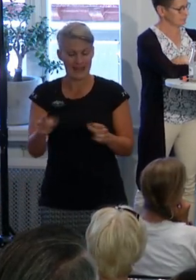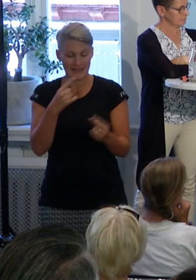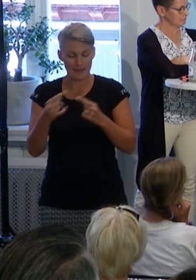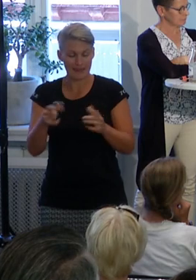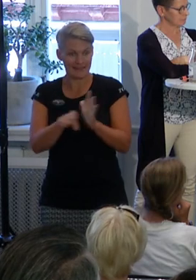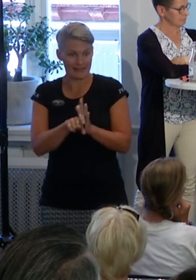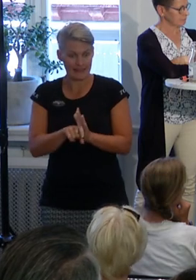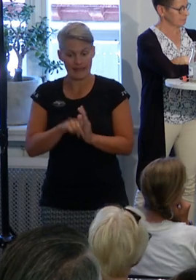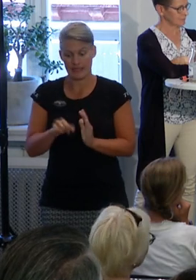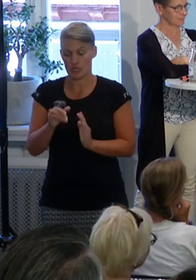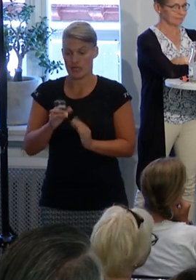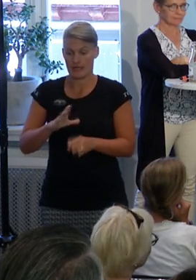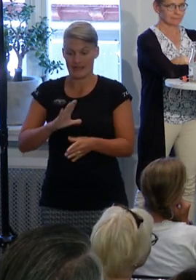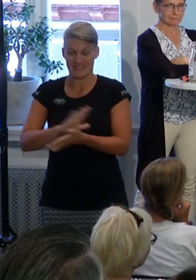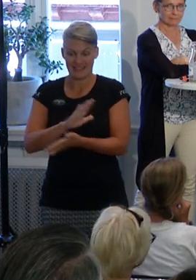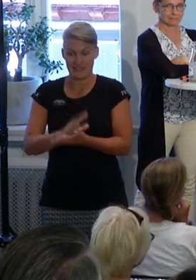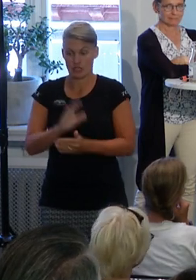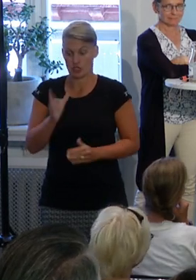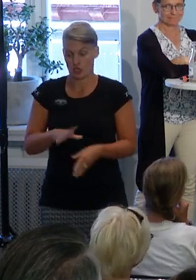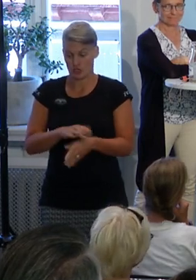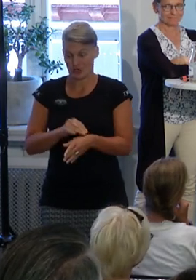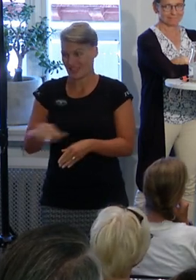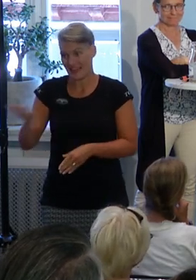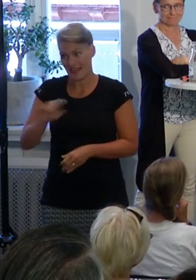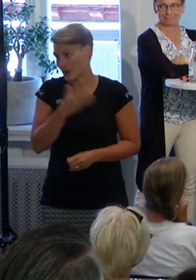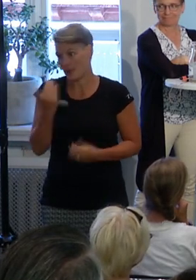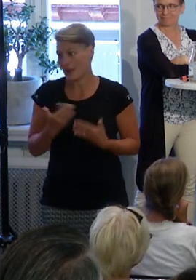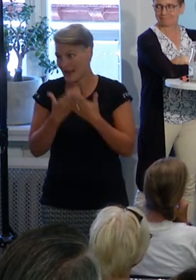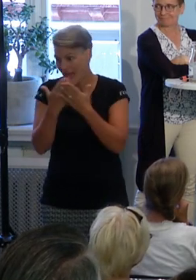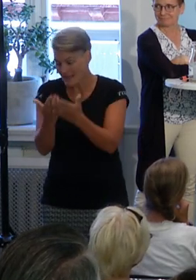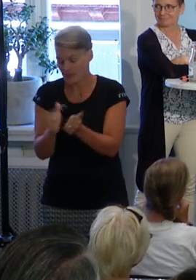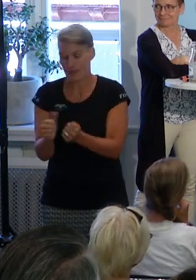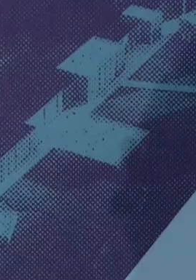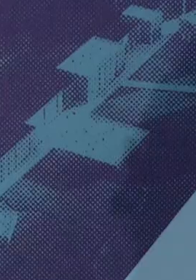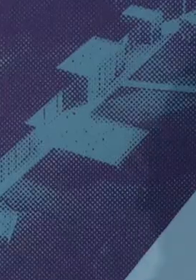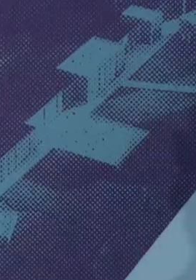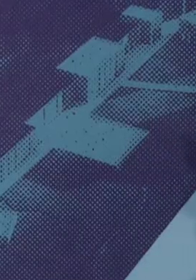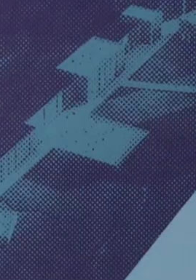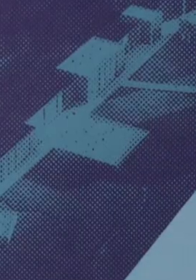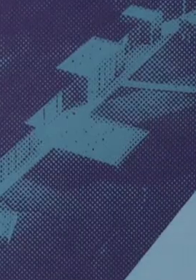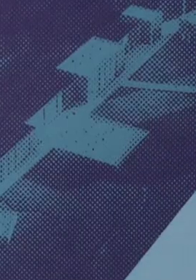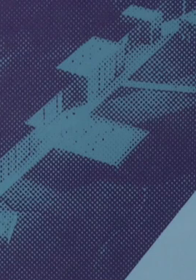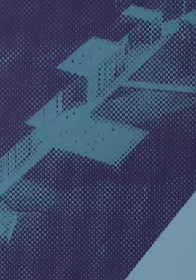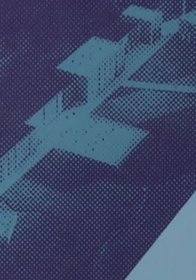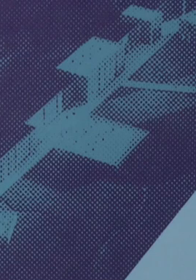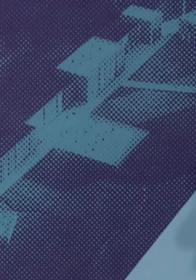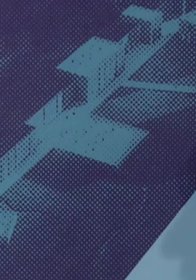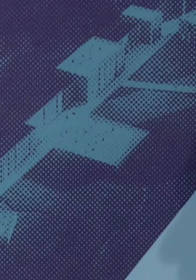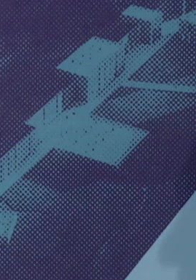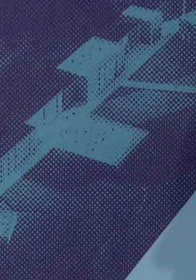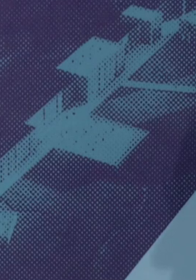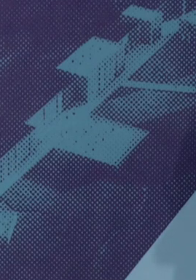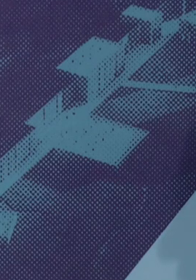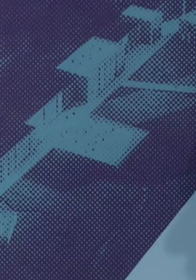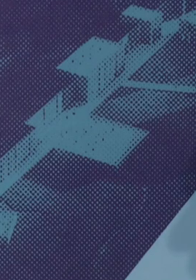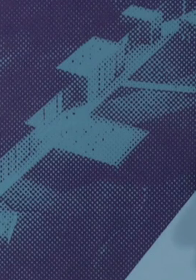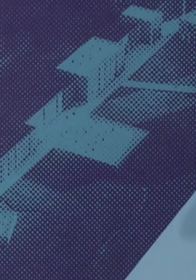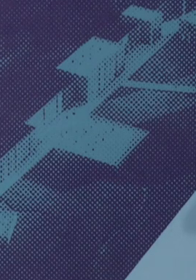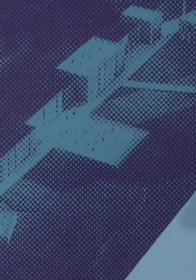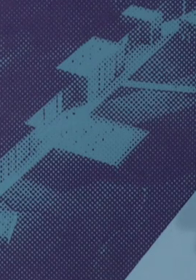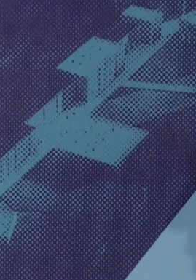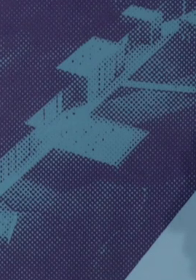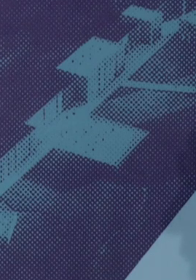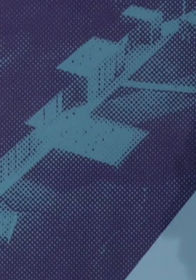Alla läser inte denna eminenta tidning. Så att kort sammanfattat så driver ni där tre punkter. För det första